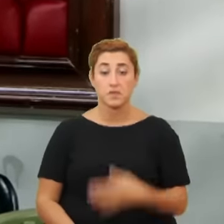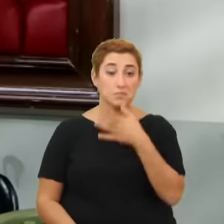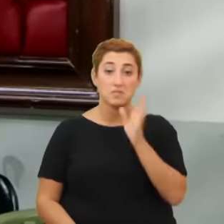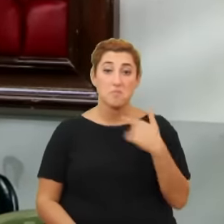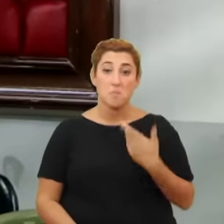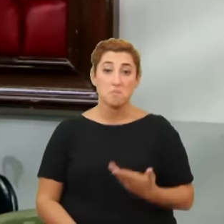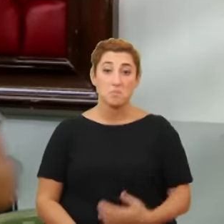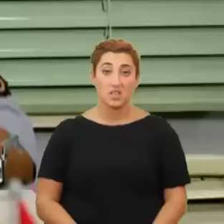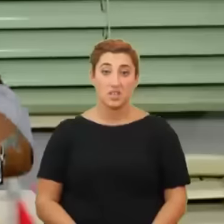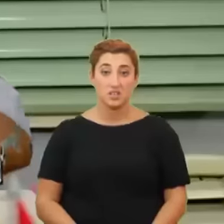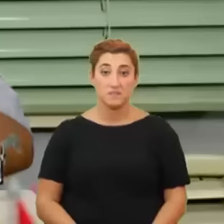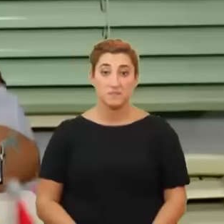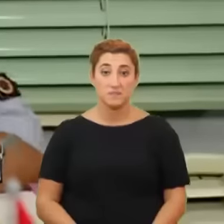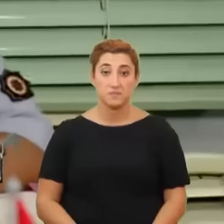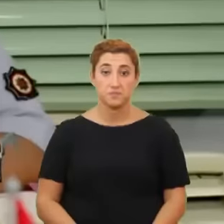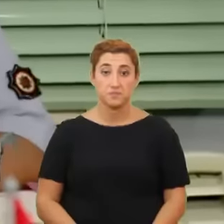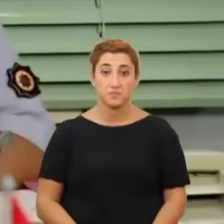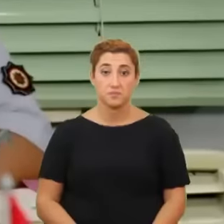Bilmiyorum.